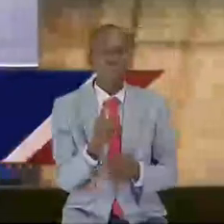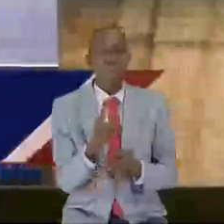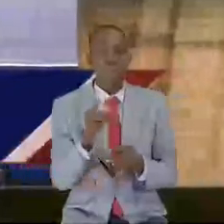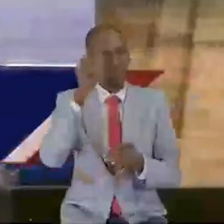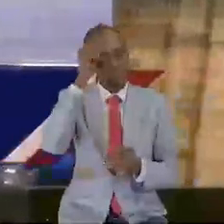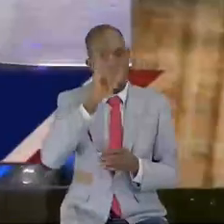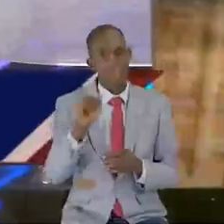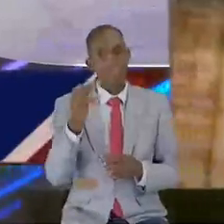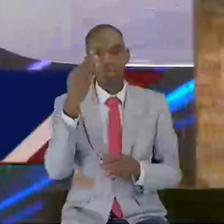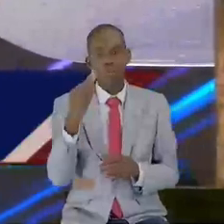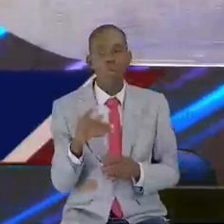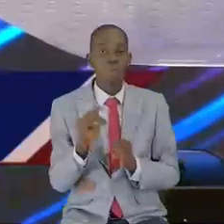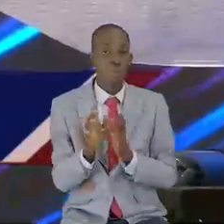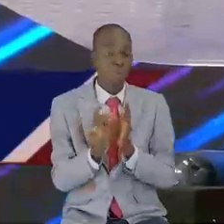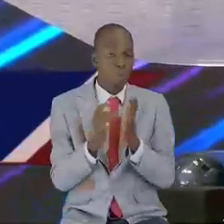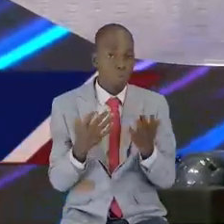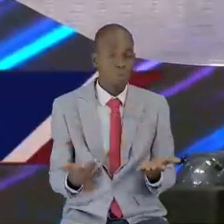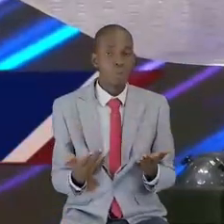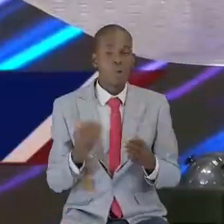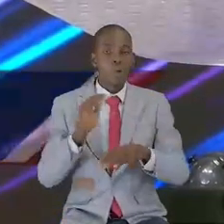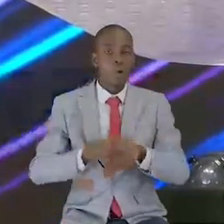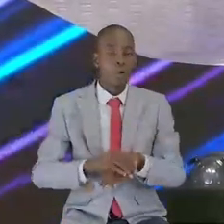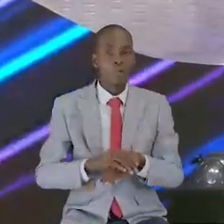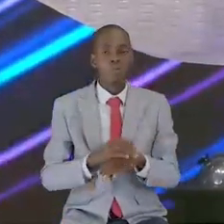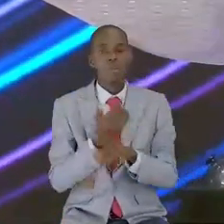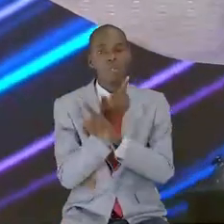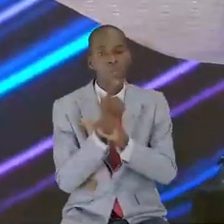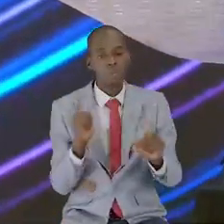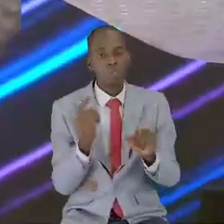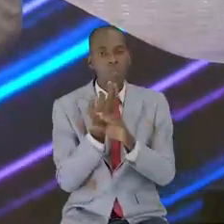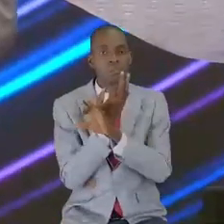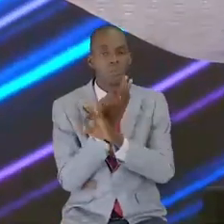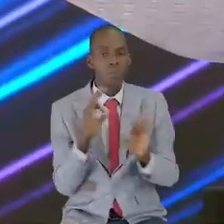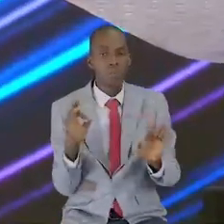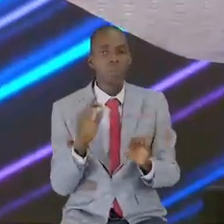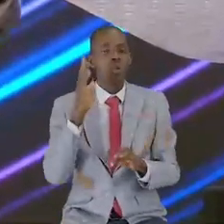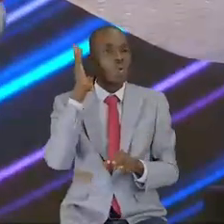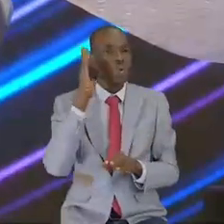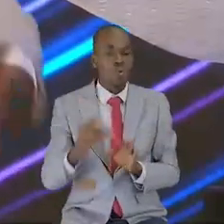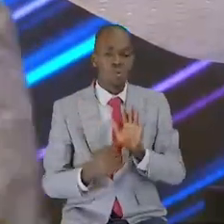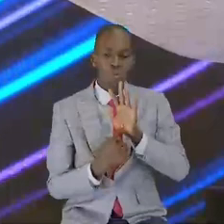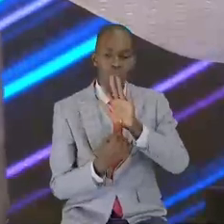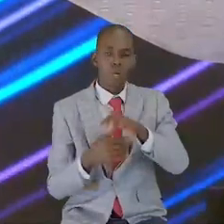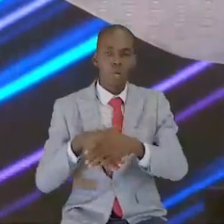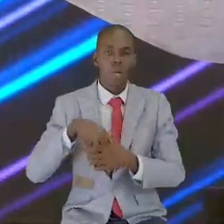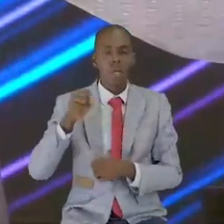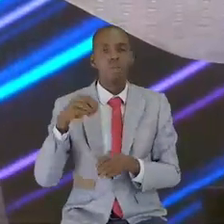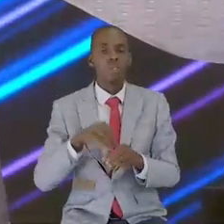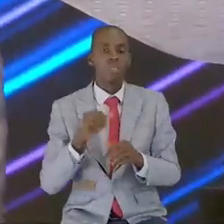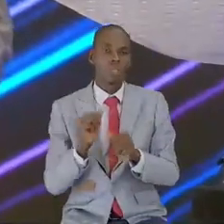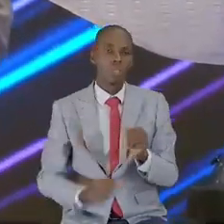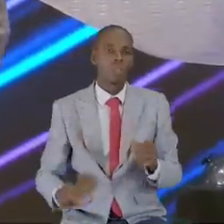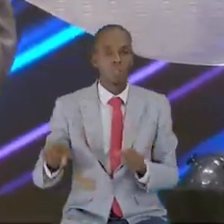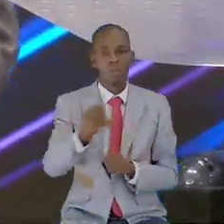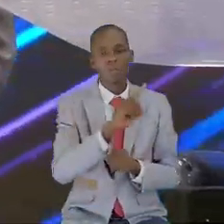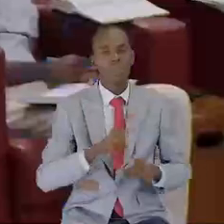cette vraie compréhension scripturaire de la liberté et de l'affranchissement et de la libération se manifeste dans chaque vie au